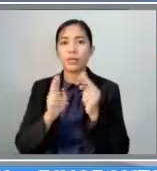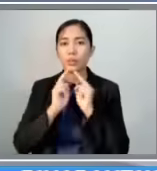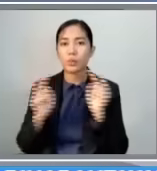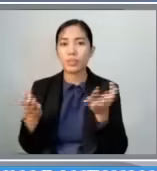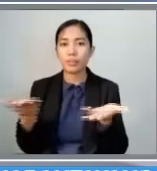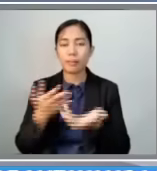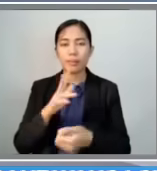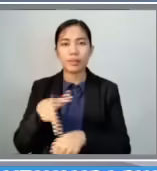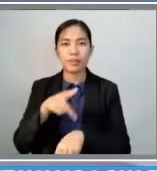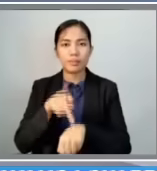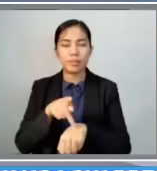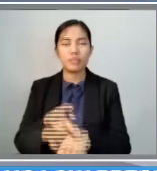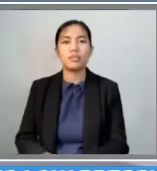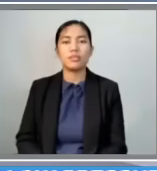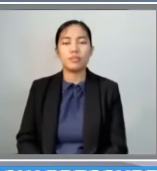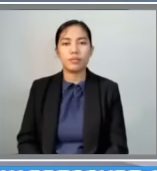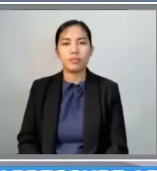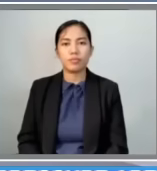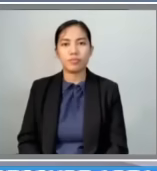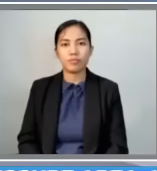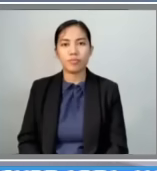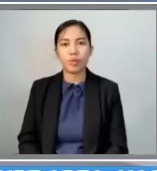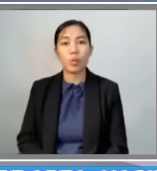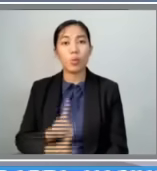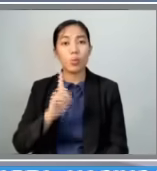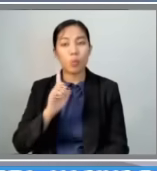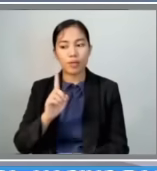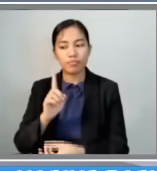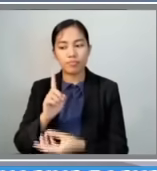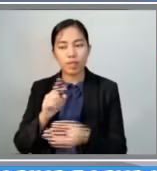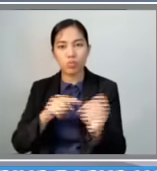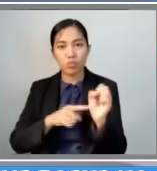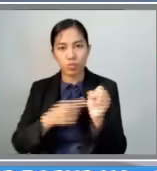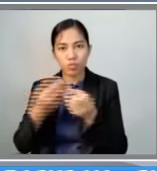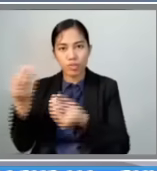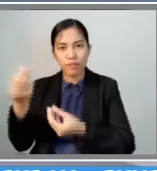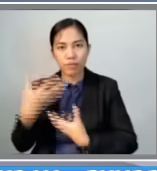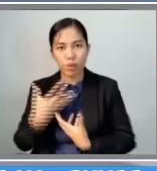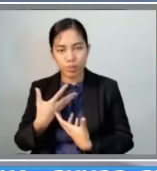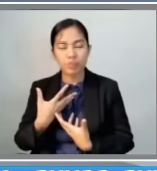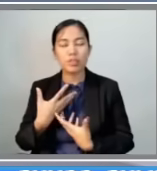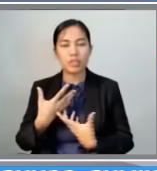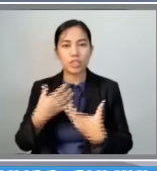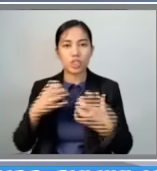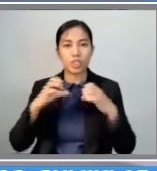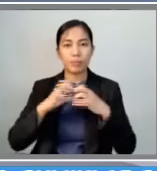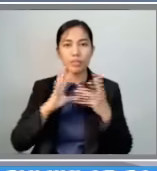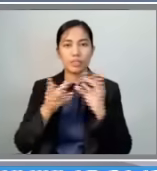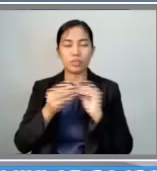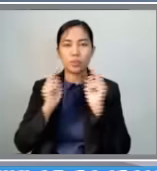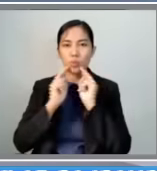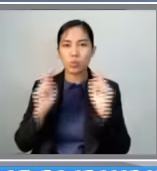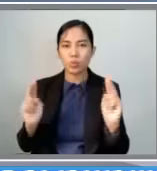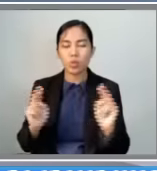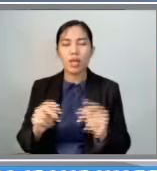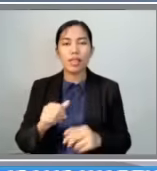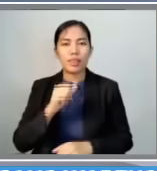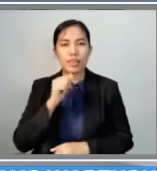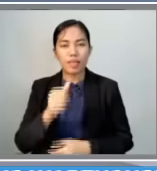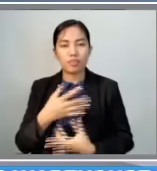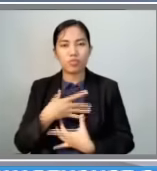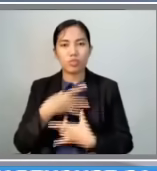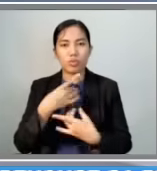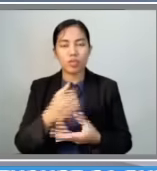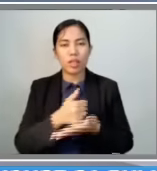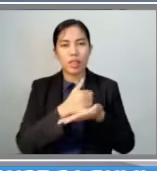Sinabi ng isang source ng GMA Integrated News na hindi na interesado makipagtulungan ang nag-iisang testigong hawak ng Special Investigation